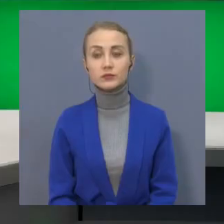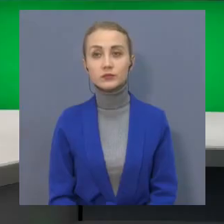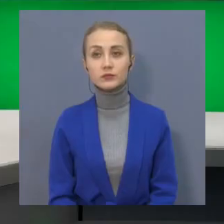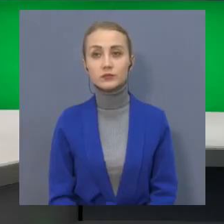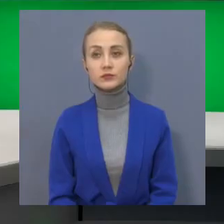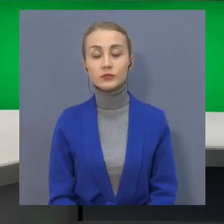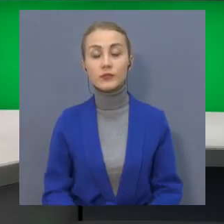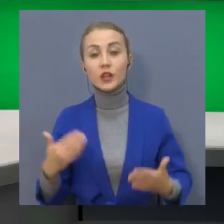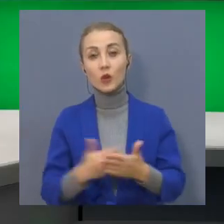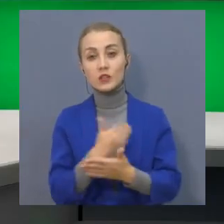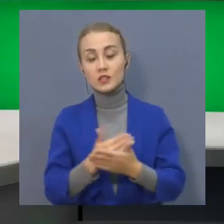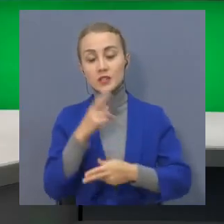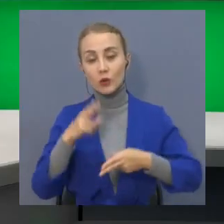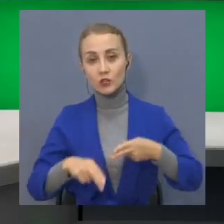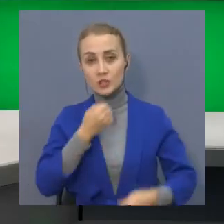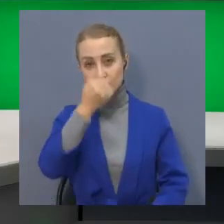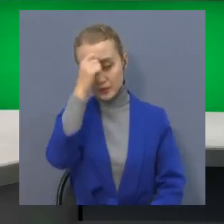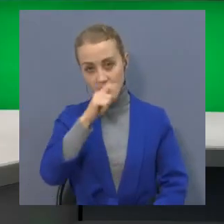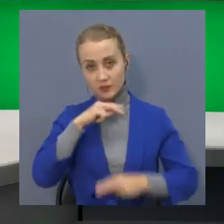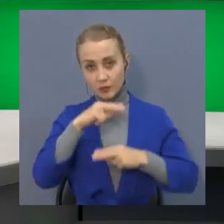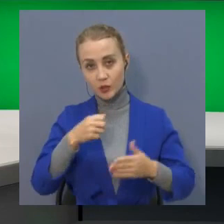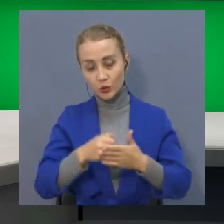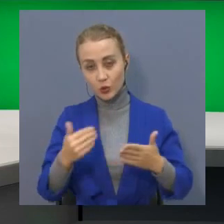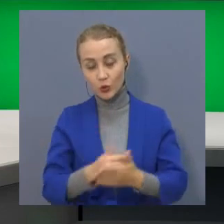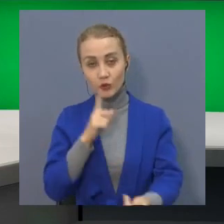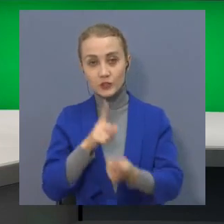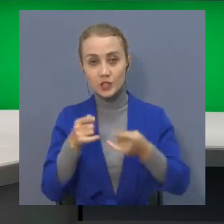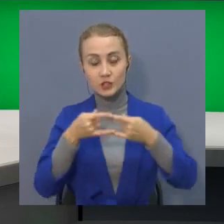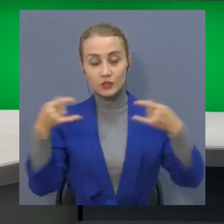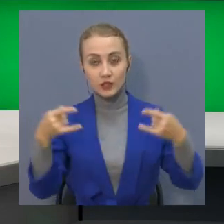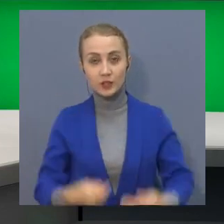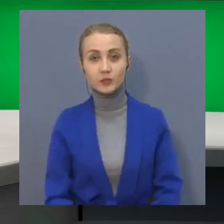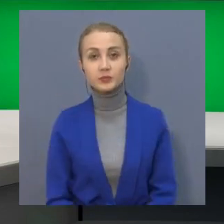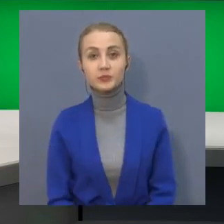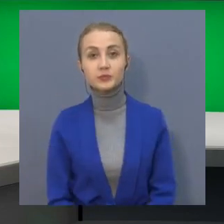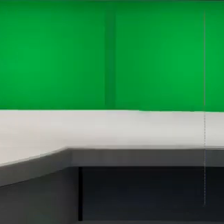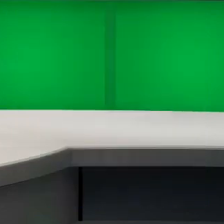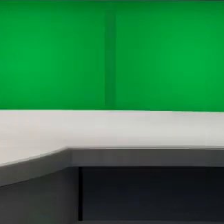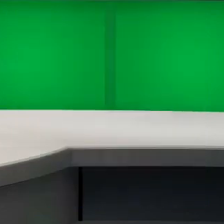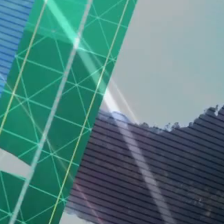Бүгінгі жаңалықтар легі осындай, аймақ арнасы қосылып болсын, көкше ақпаратты жібере алмаңыздар.